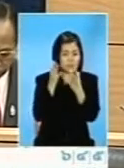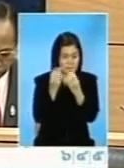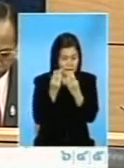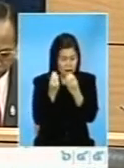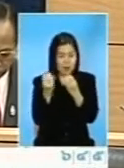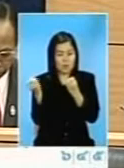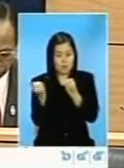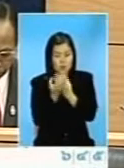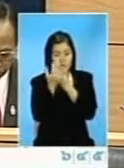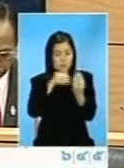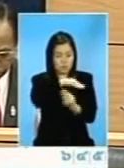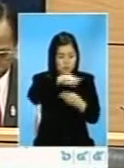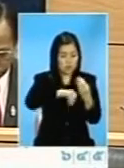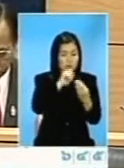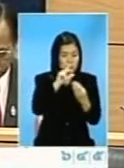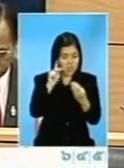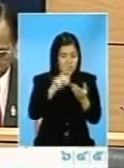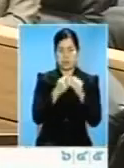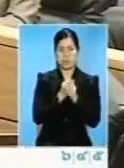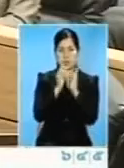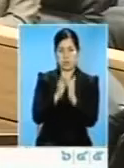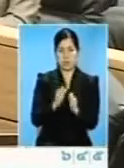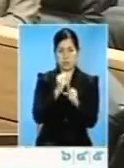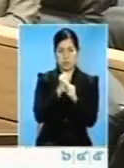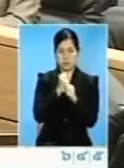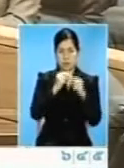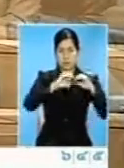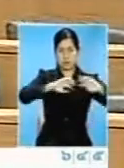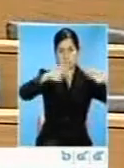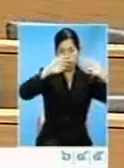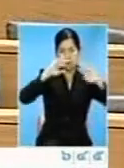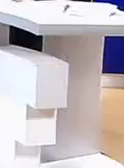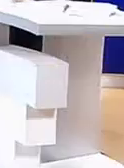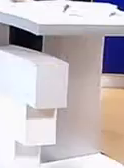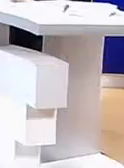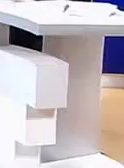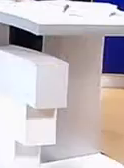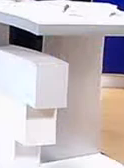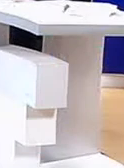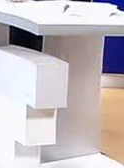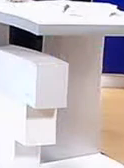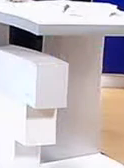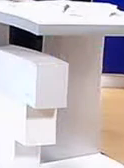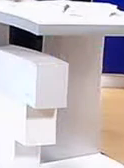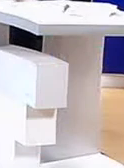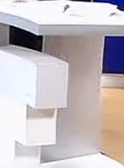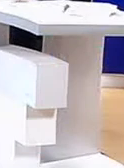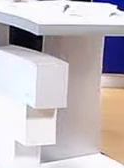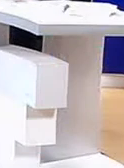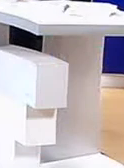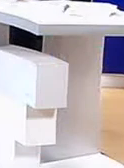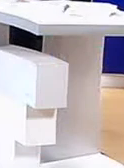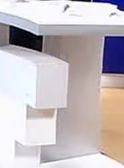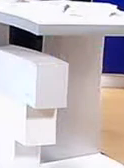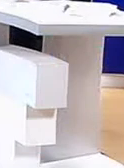ใช่ นะแต่ตอนนี้จะเหลือยื่นให้แค่อัยการ ใช่ ซึ่งวันนี้ทางด้านของคุณไตรรงค์สุวรรณคิรีสส